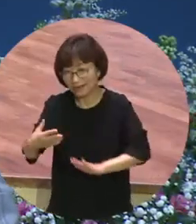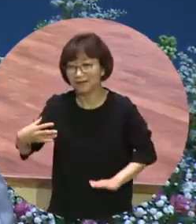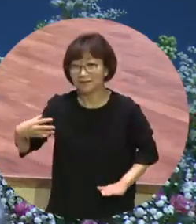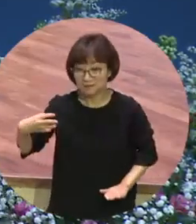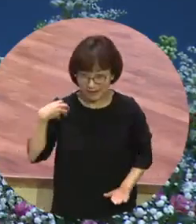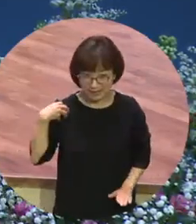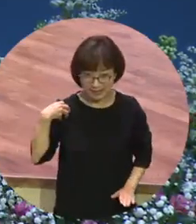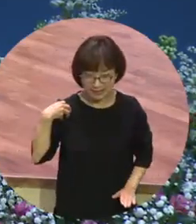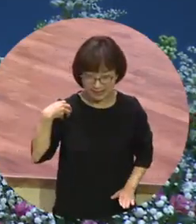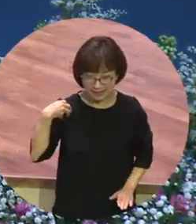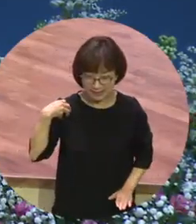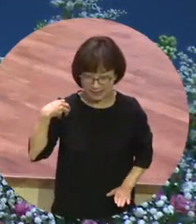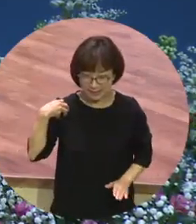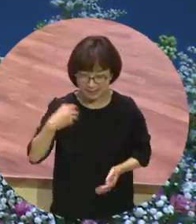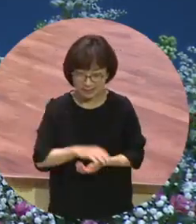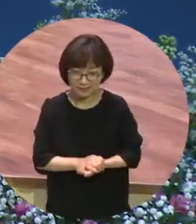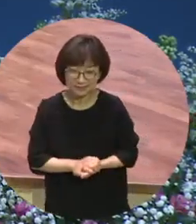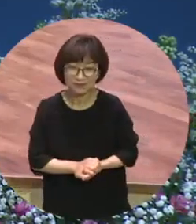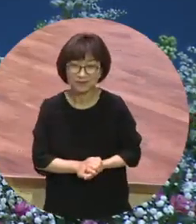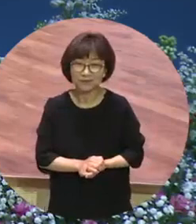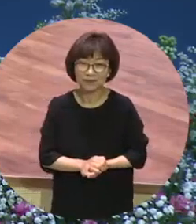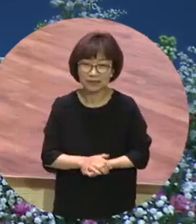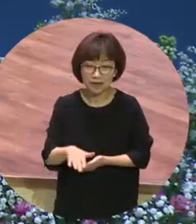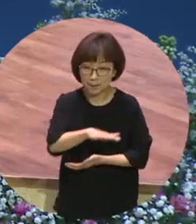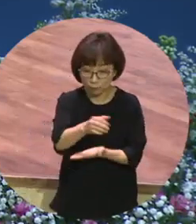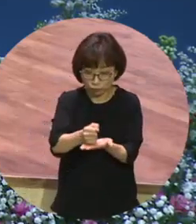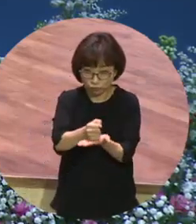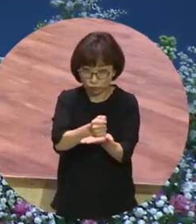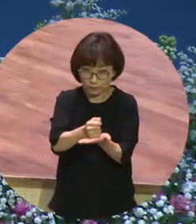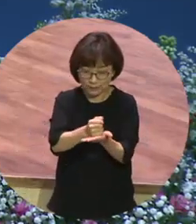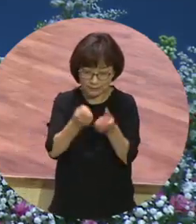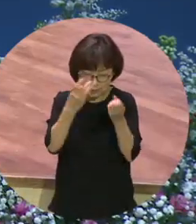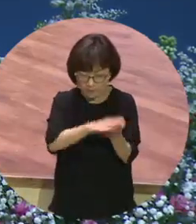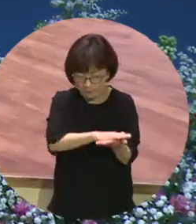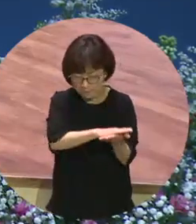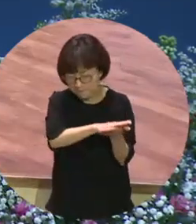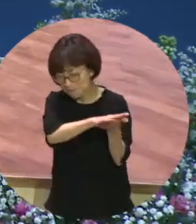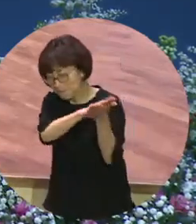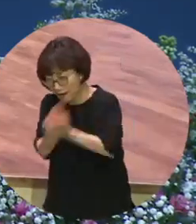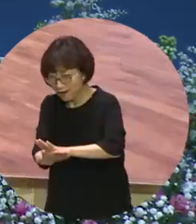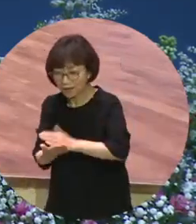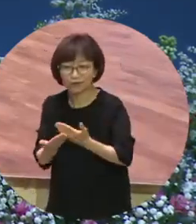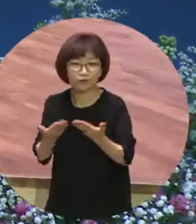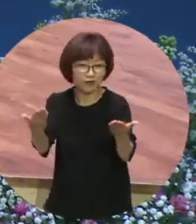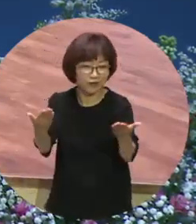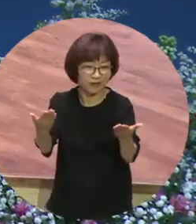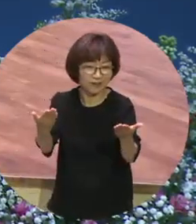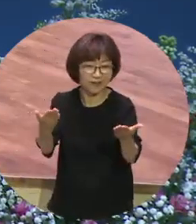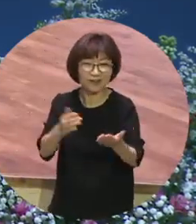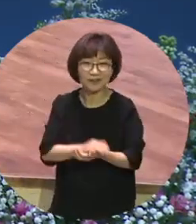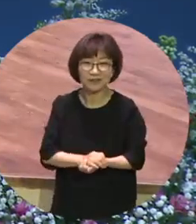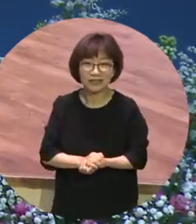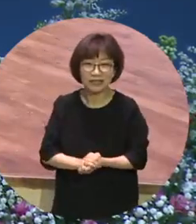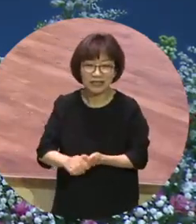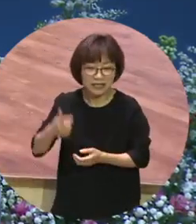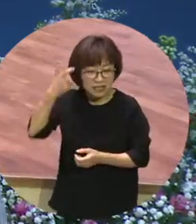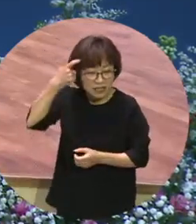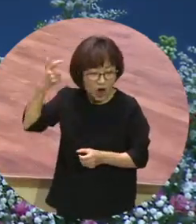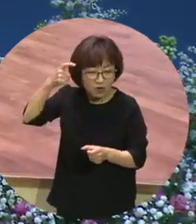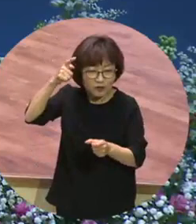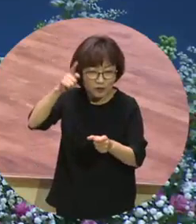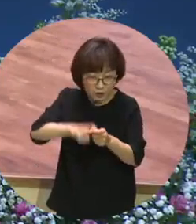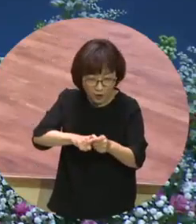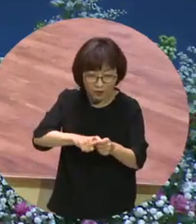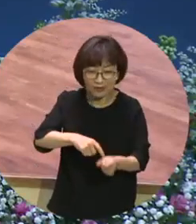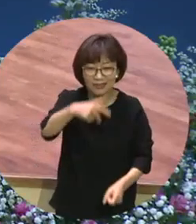완전히 소속을 바꿔버리는 이 운명을 바꾸는 역사가 일어날 것이니까 이것이 뭐 영적 큰 지각